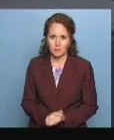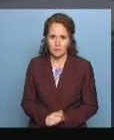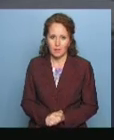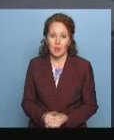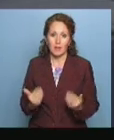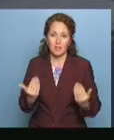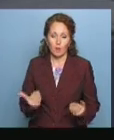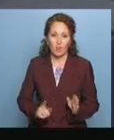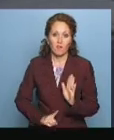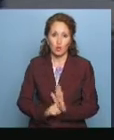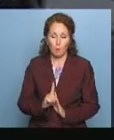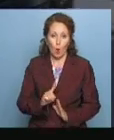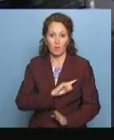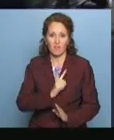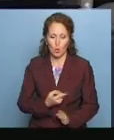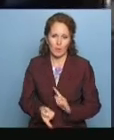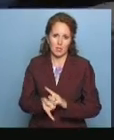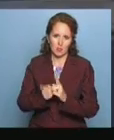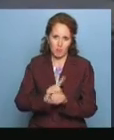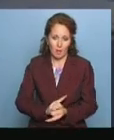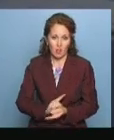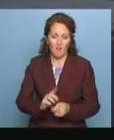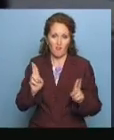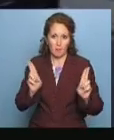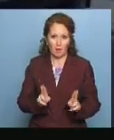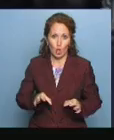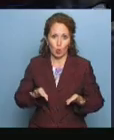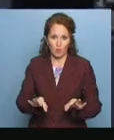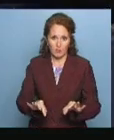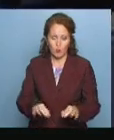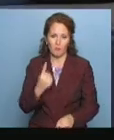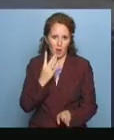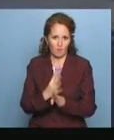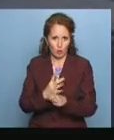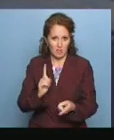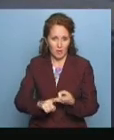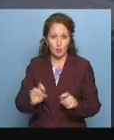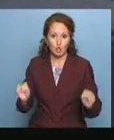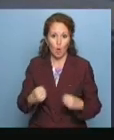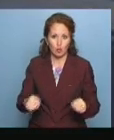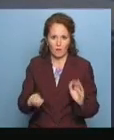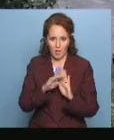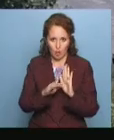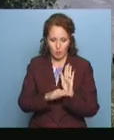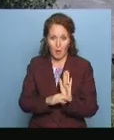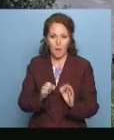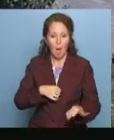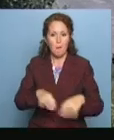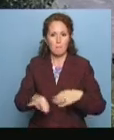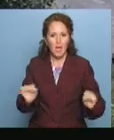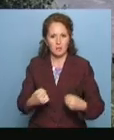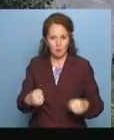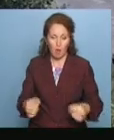Сегодня вступают в силу изменения в правила дорожного движения. В первую очередь они касаются скоростного режима. На магистралях водителям